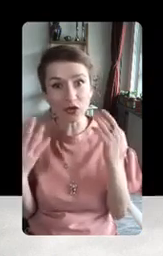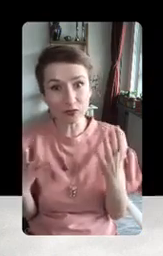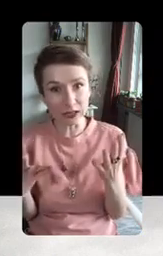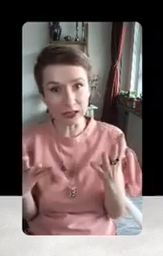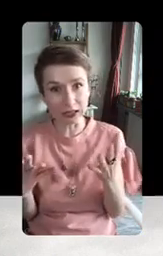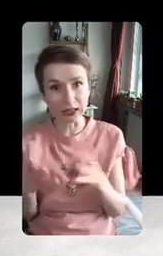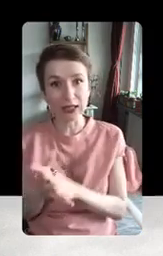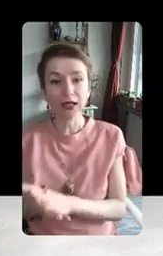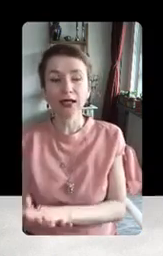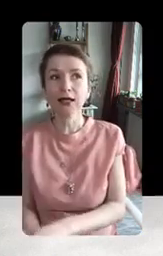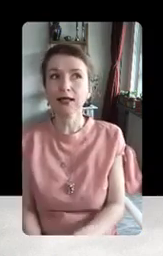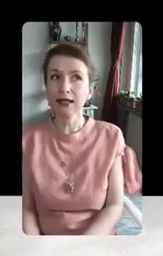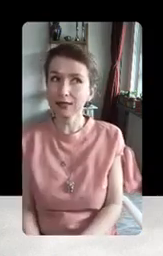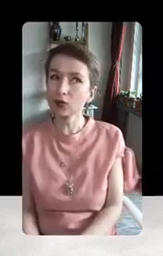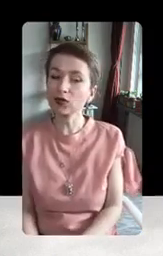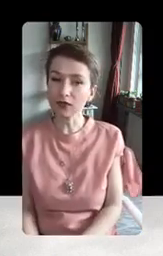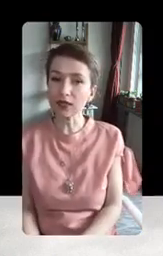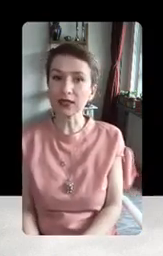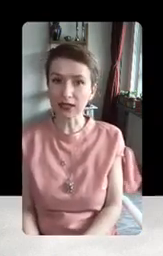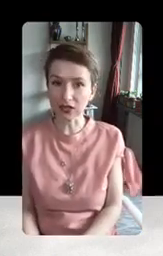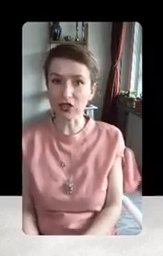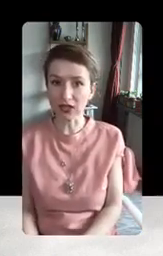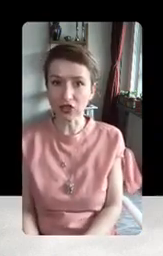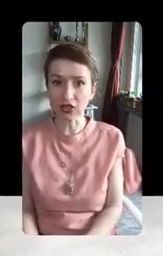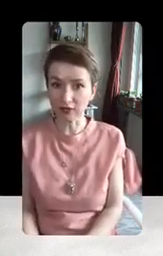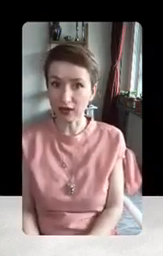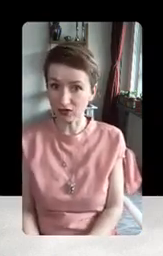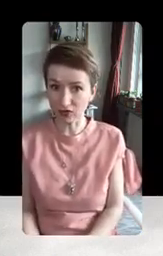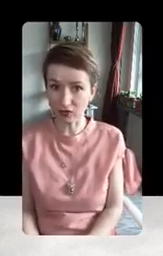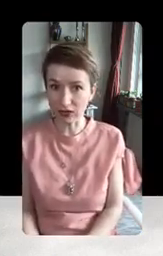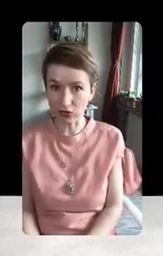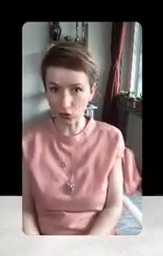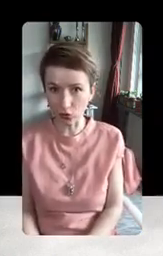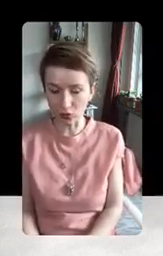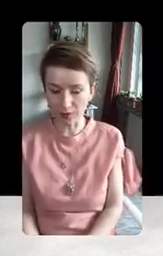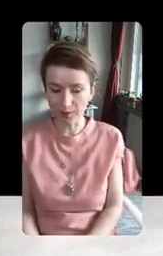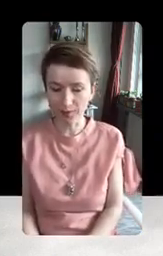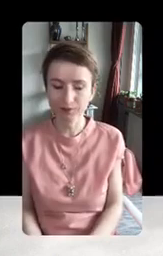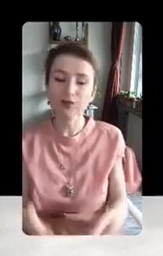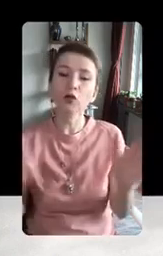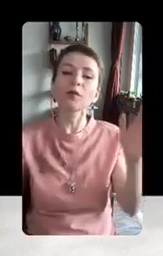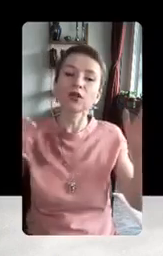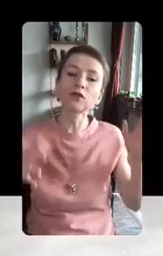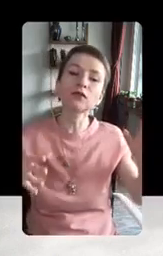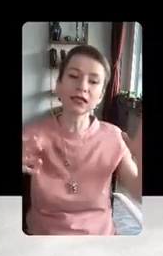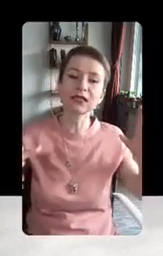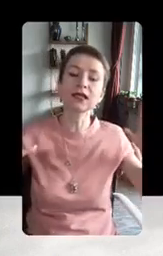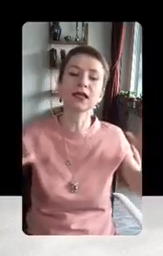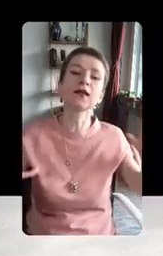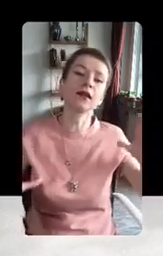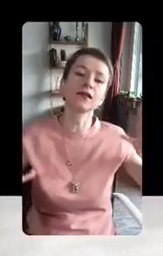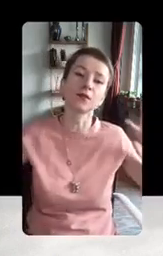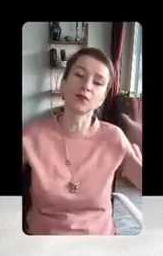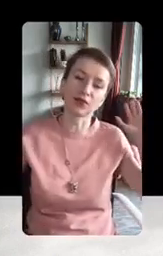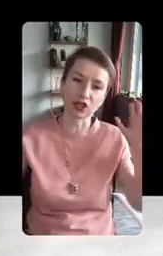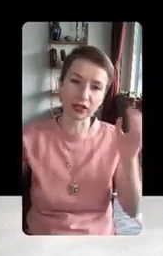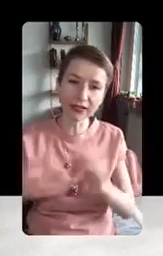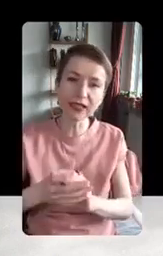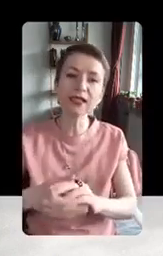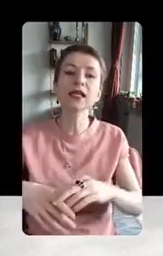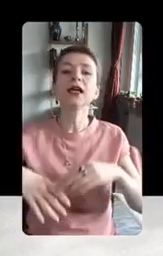вот 8 детей — это было удивительно даже для видавшего виды Стокгольма. Но потом родители